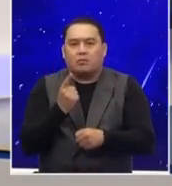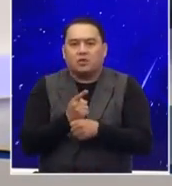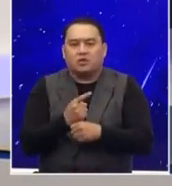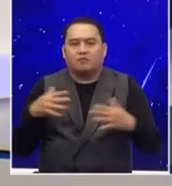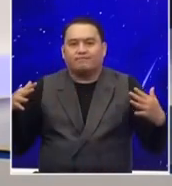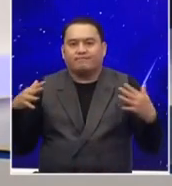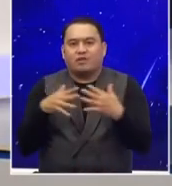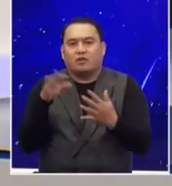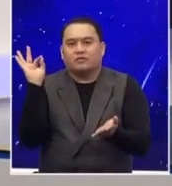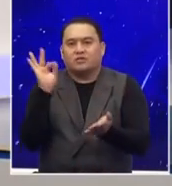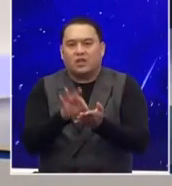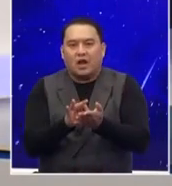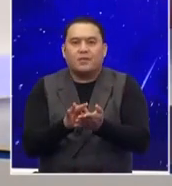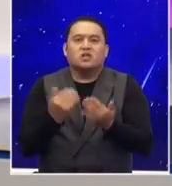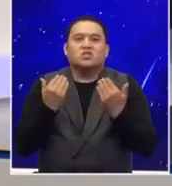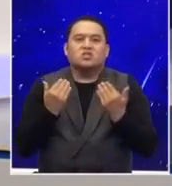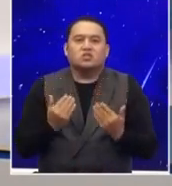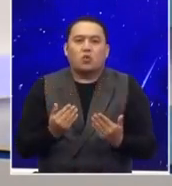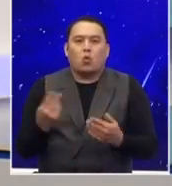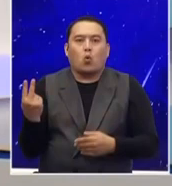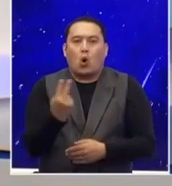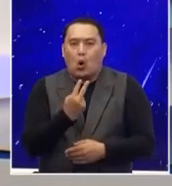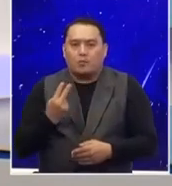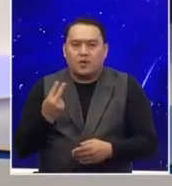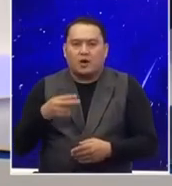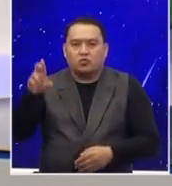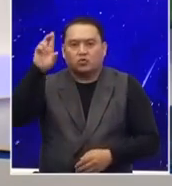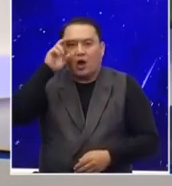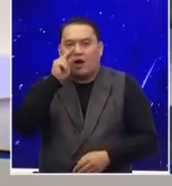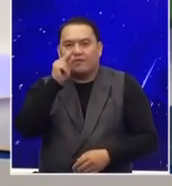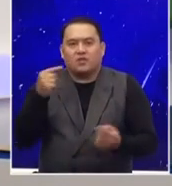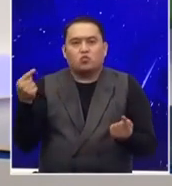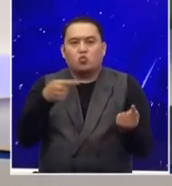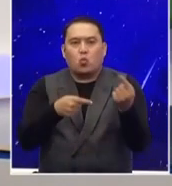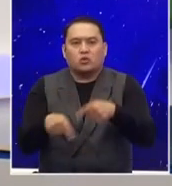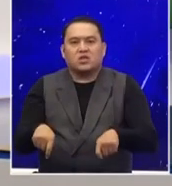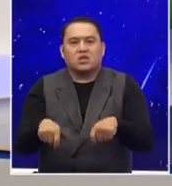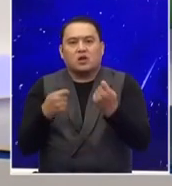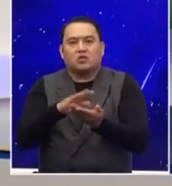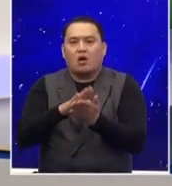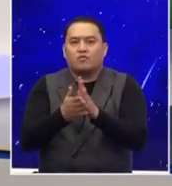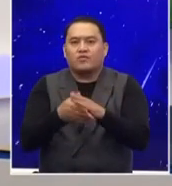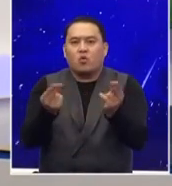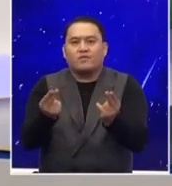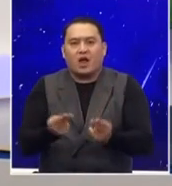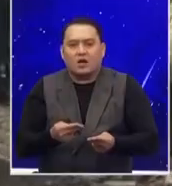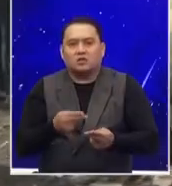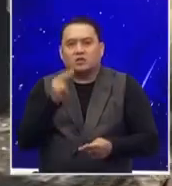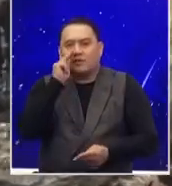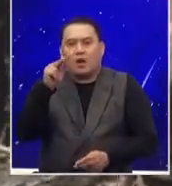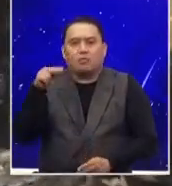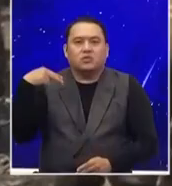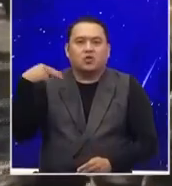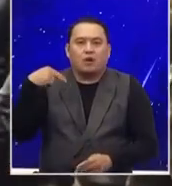в гуманитарных целях. В настоящий момент обе противостоящие стороны обвиняют друг друга в нарушении договоренностей. Советник